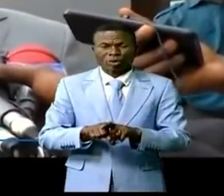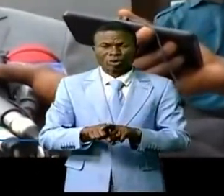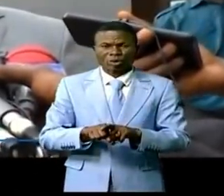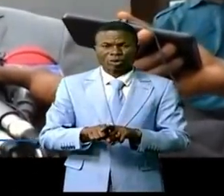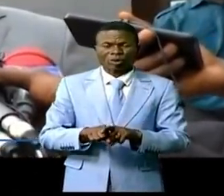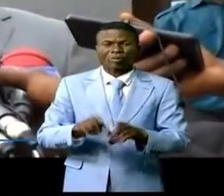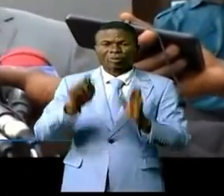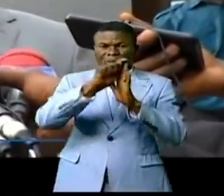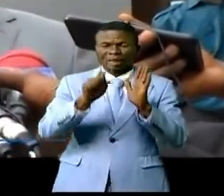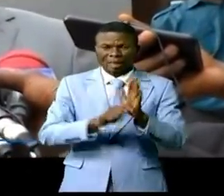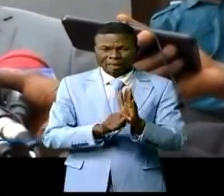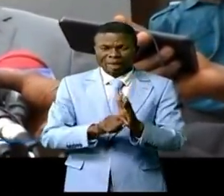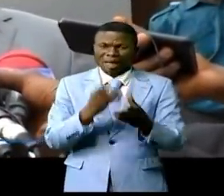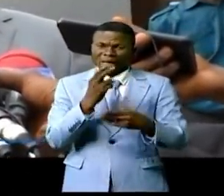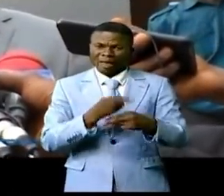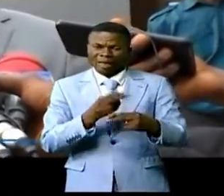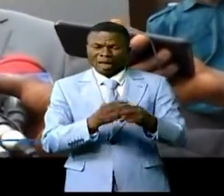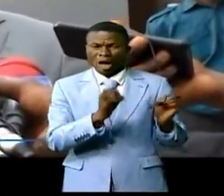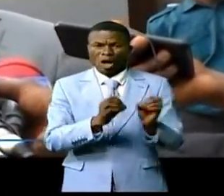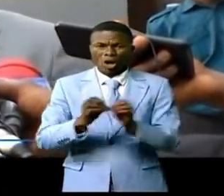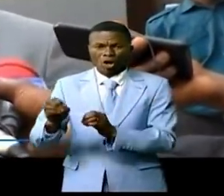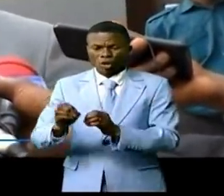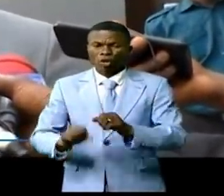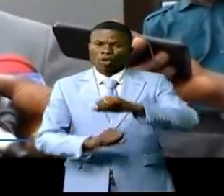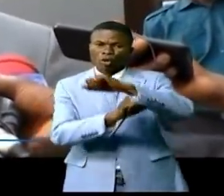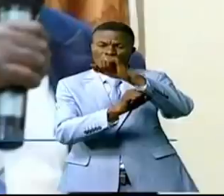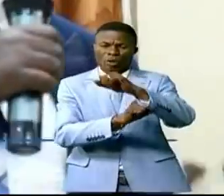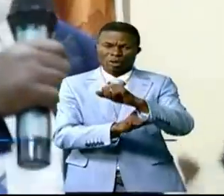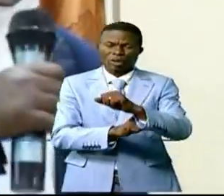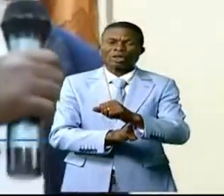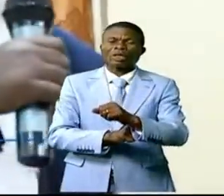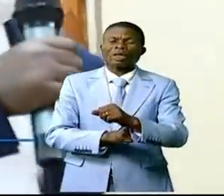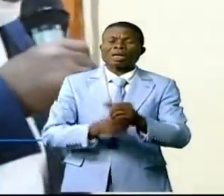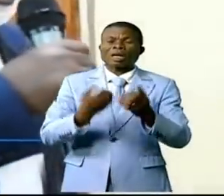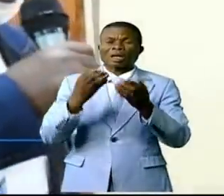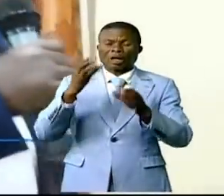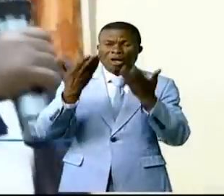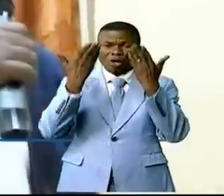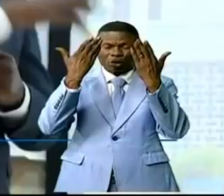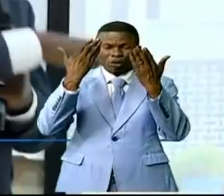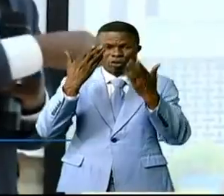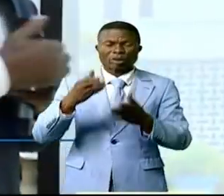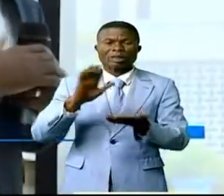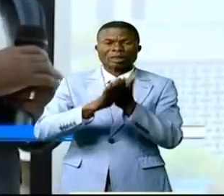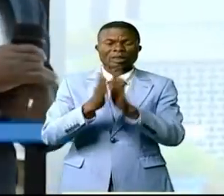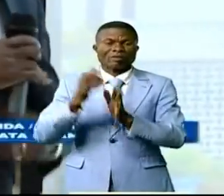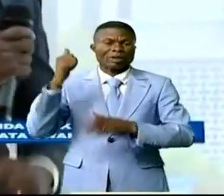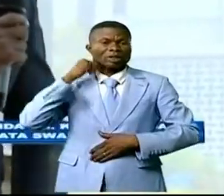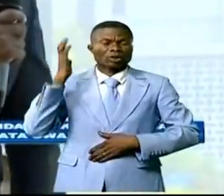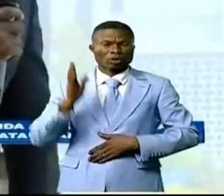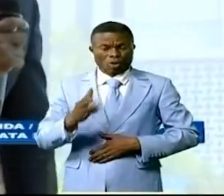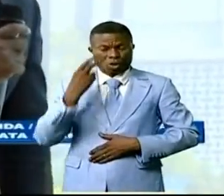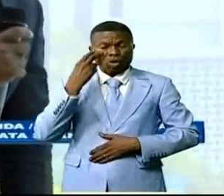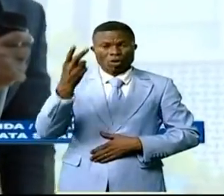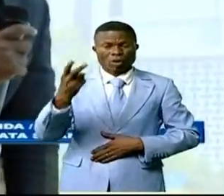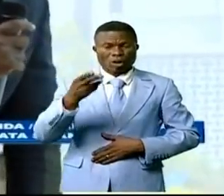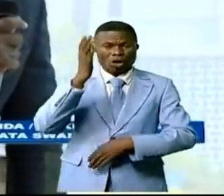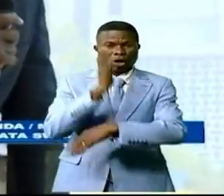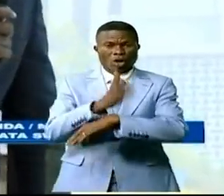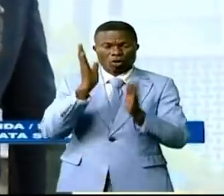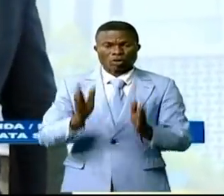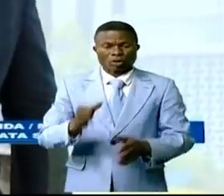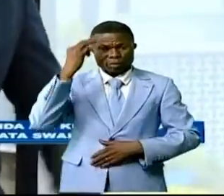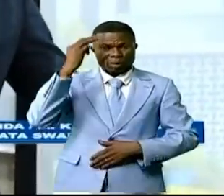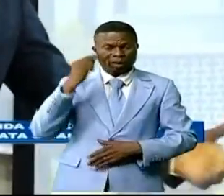des textes qui régissent par exemple l'organisation ou la soutenance d'une thèse. À la séance de clôture, on a noté la présence du conseiller du ministre de